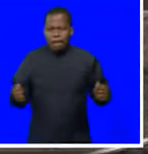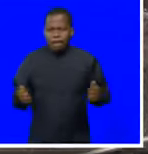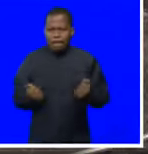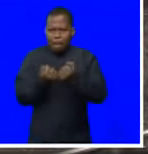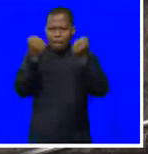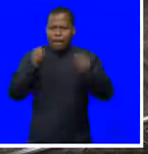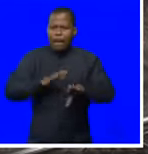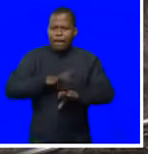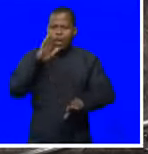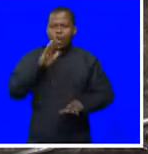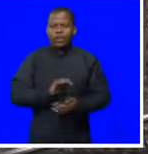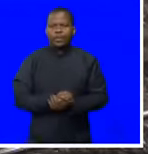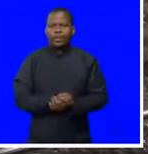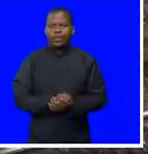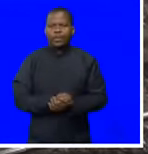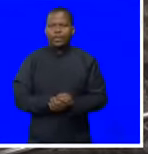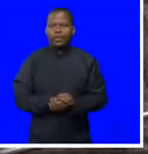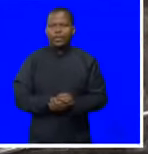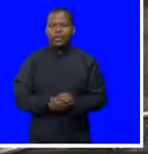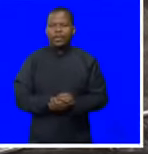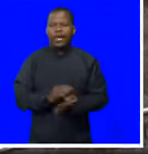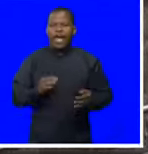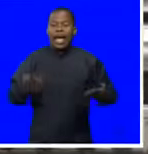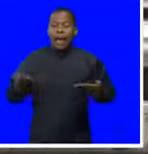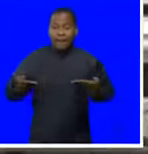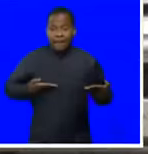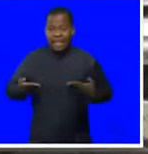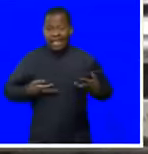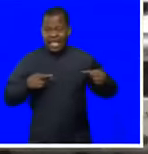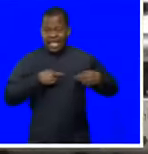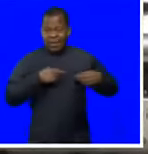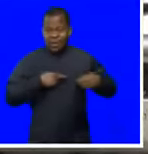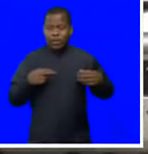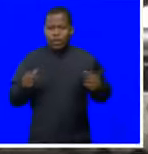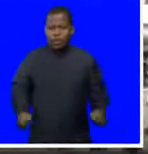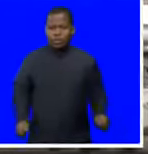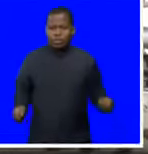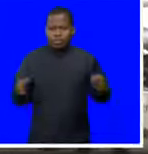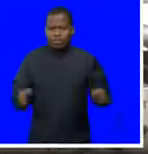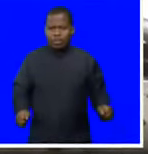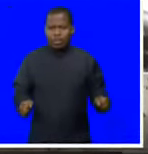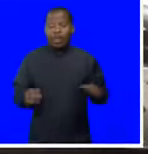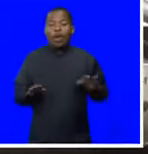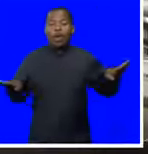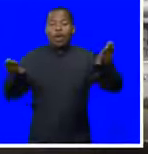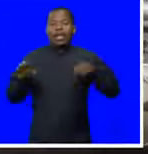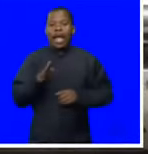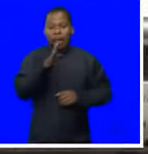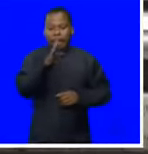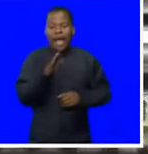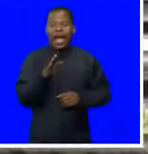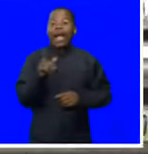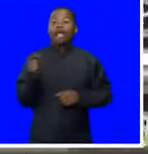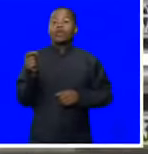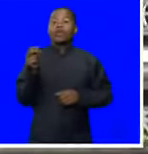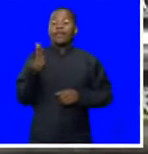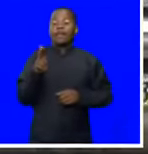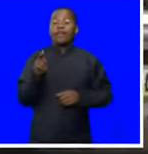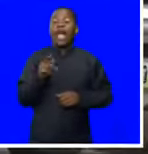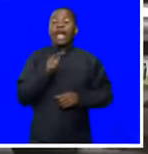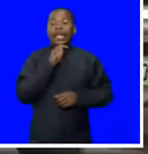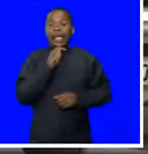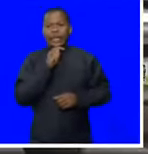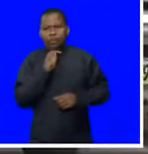Inkampani yetitimela kuleli Eswatini Railway kuthi njengalesibili kuseni yafundisa abashayeli betimoto kumatsapha lapho kwenqa khona sitimela ngekuwela